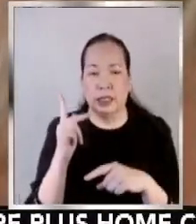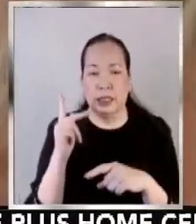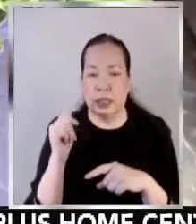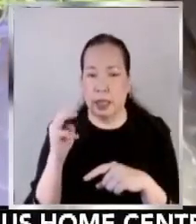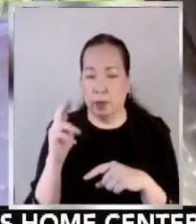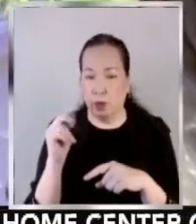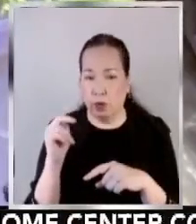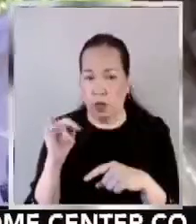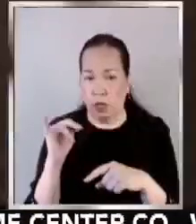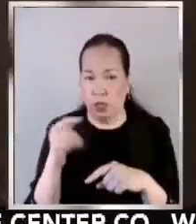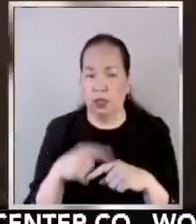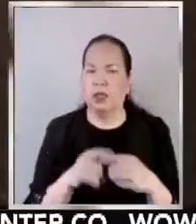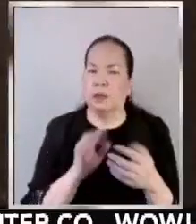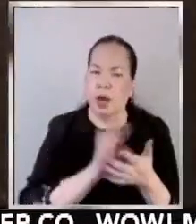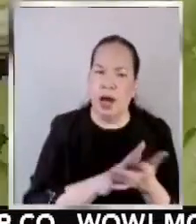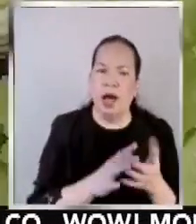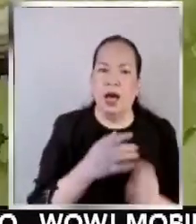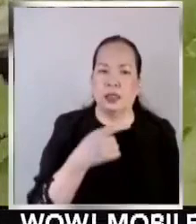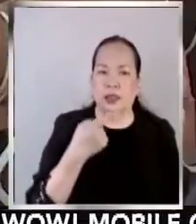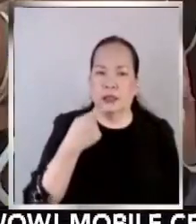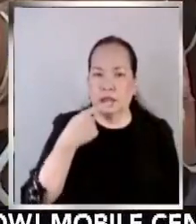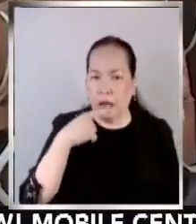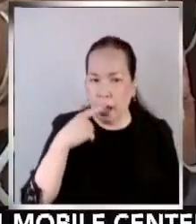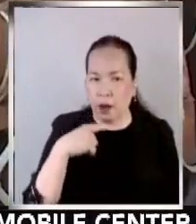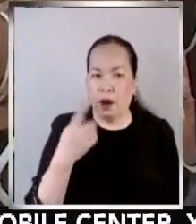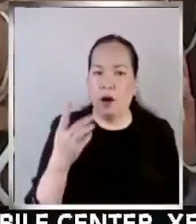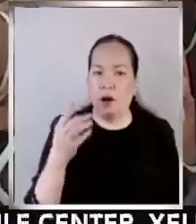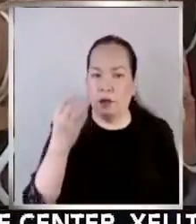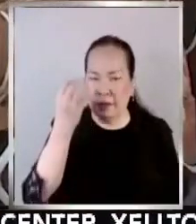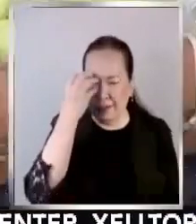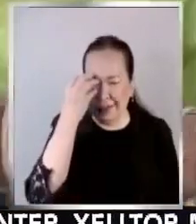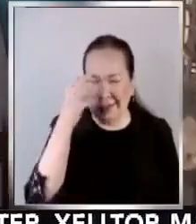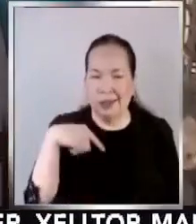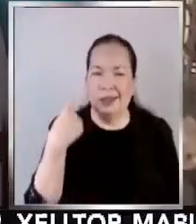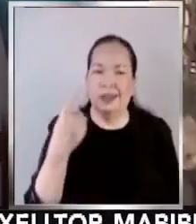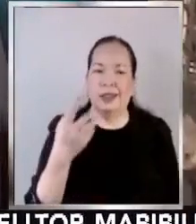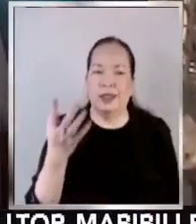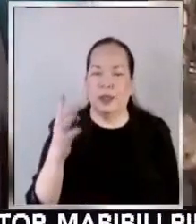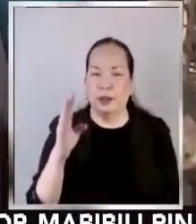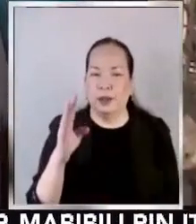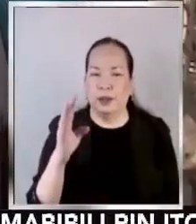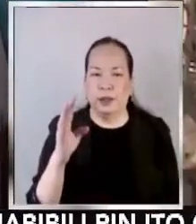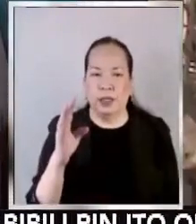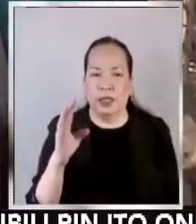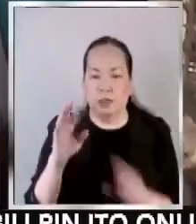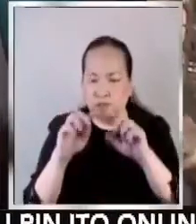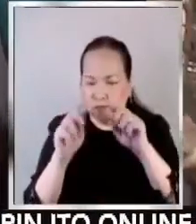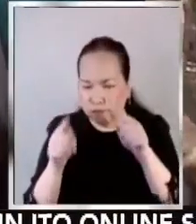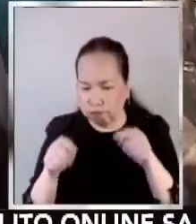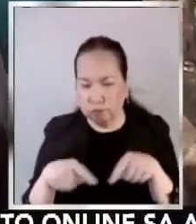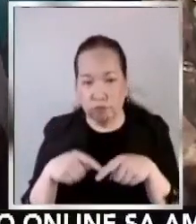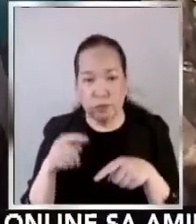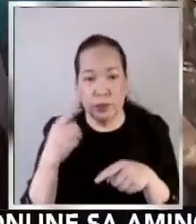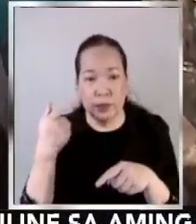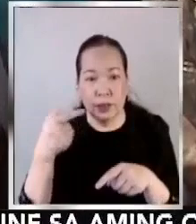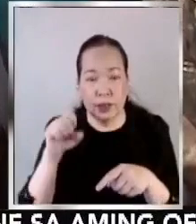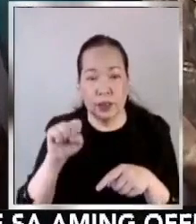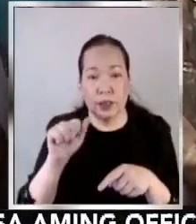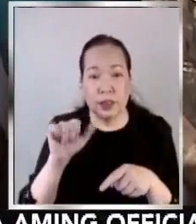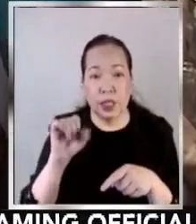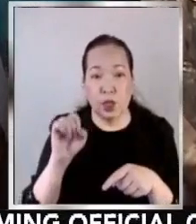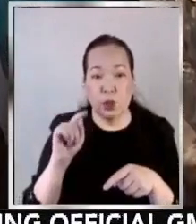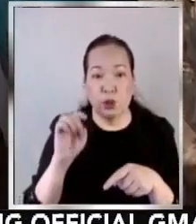ang carrots, pipino, pechay bagyo, repolyo at sayote. Lahat naman ng gulay, kahit Tagalog, pag